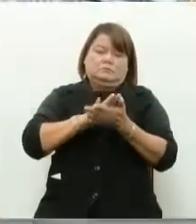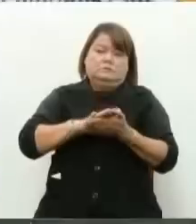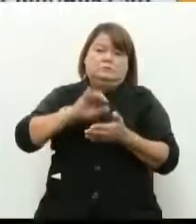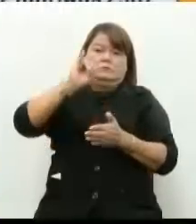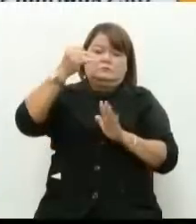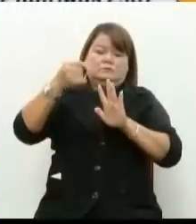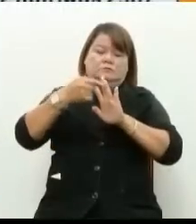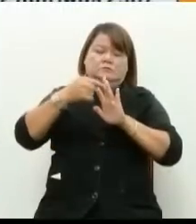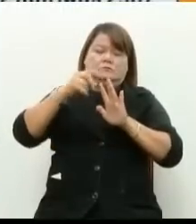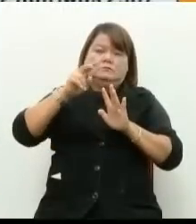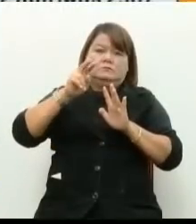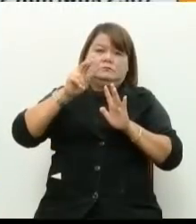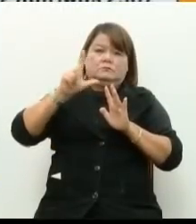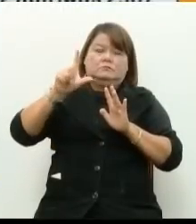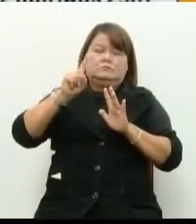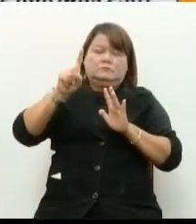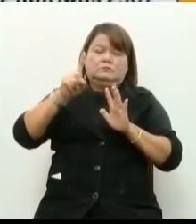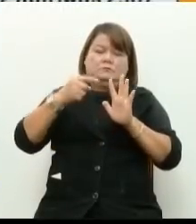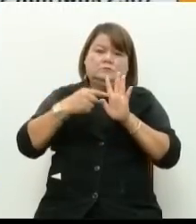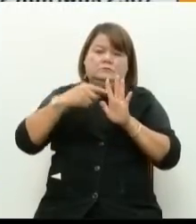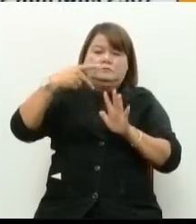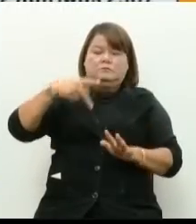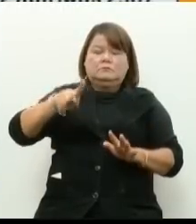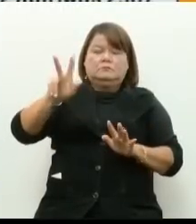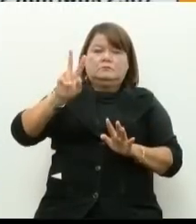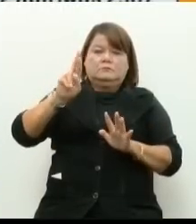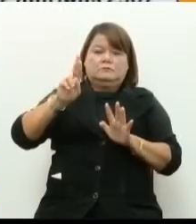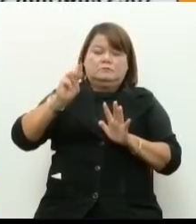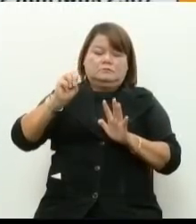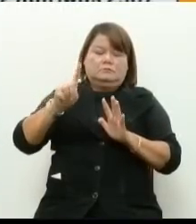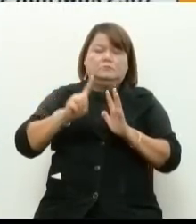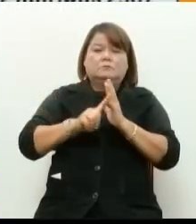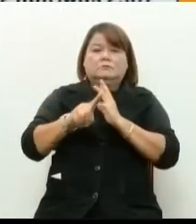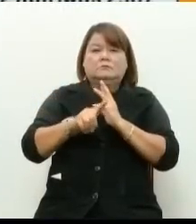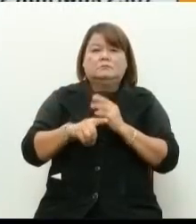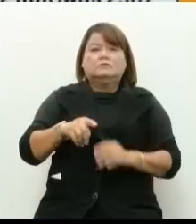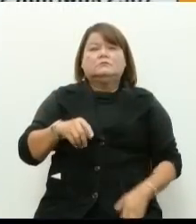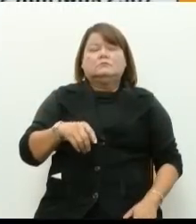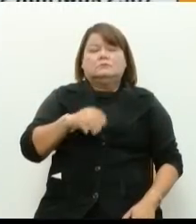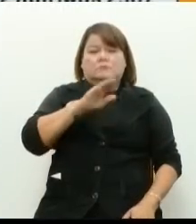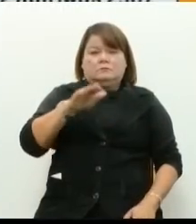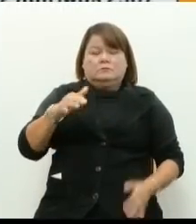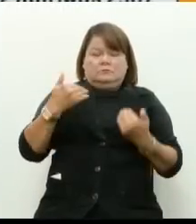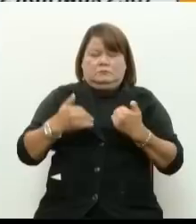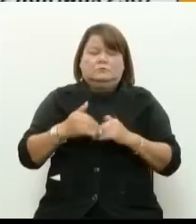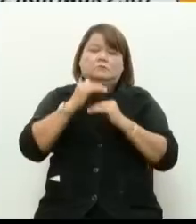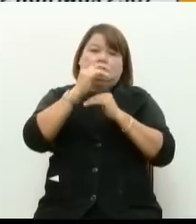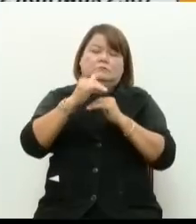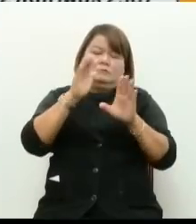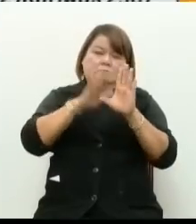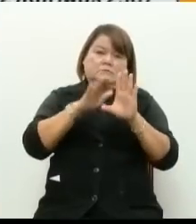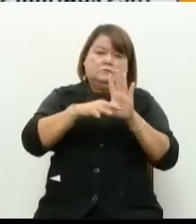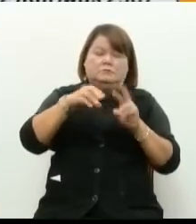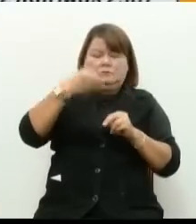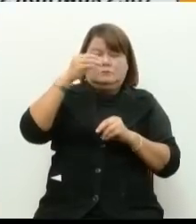ก็เป็นห่วงเวลาที่โรงเรียนเหล่านี้จำเป็นจะต้องสมัครนักเรียนก่อนคนอื่นเพราะเราต้องการ